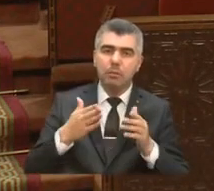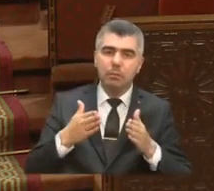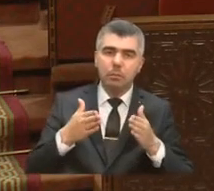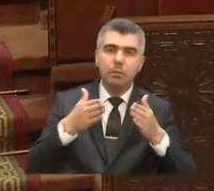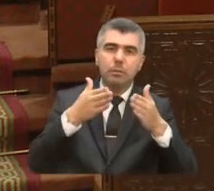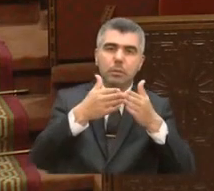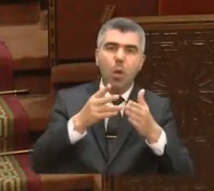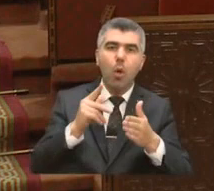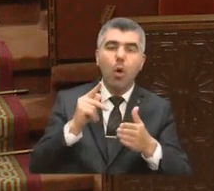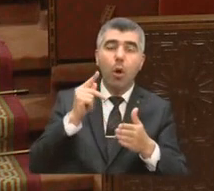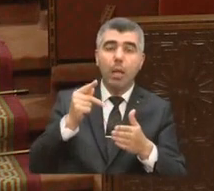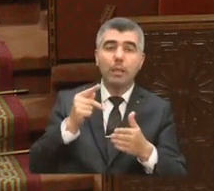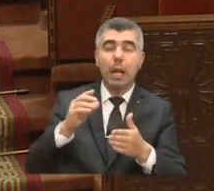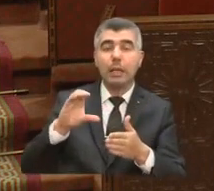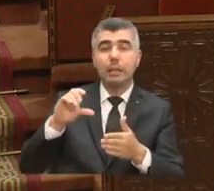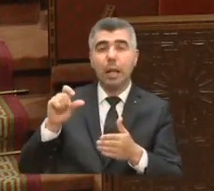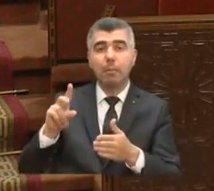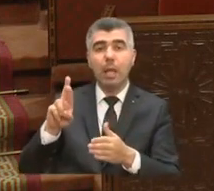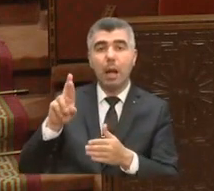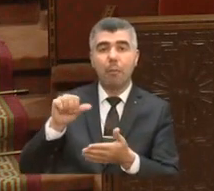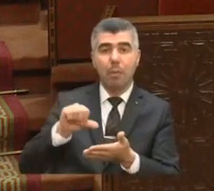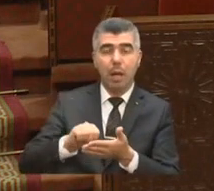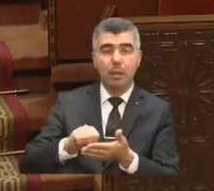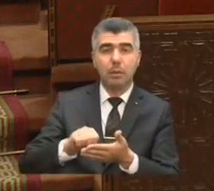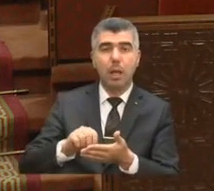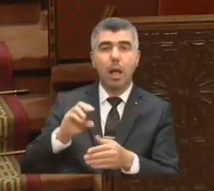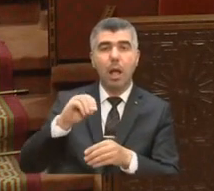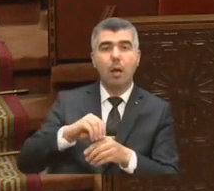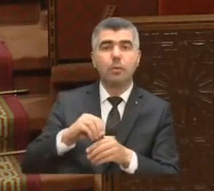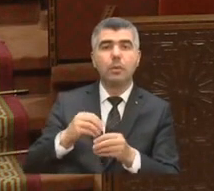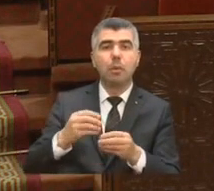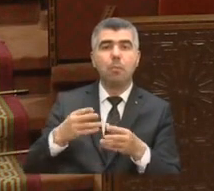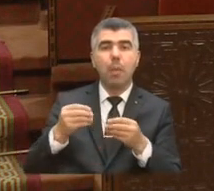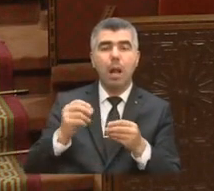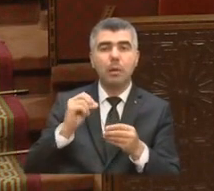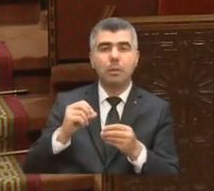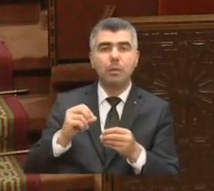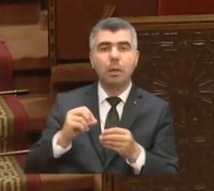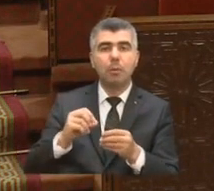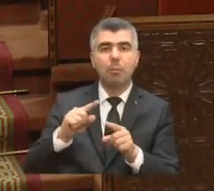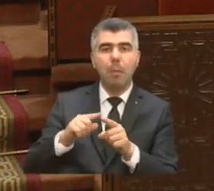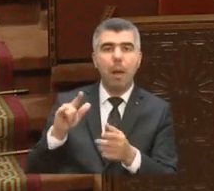القنيطره الى البيضاء عبر مدينه الرباط الى مراكش عبر مطار محمد الخامس وشكرا